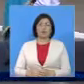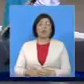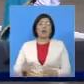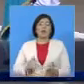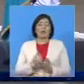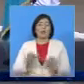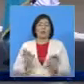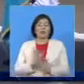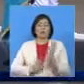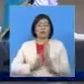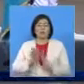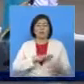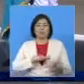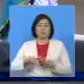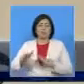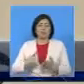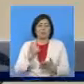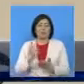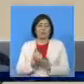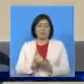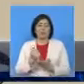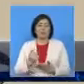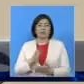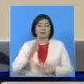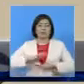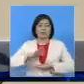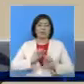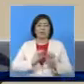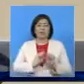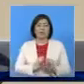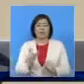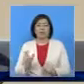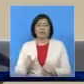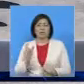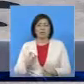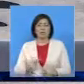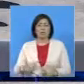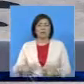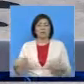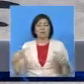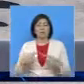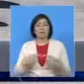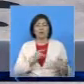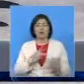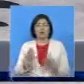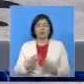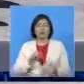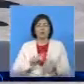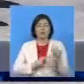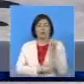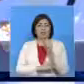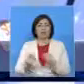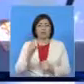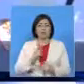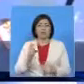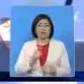Әнұранмен басталған салтанатты шараның басты кейіпкерлері еліміздің қорғандары. Мереке күні қарсаңда Хромтау ауданының полиция